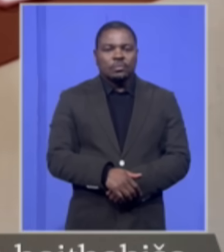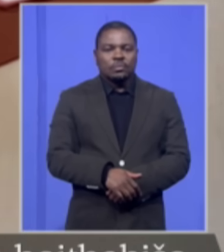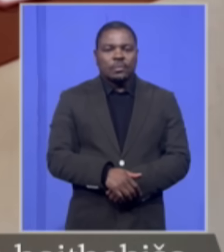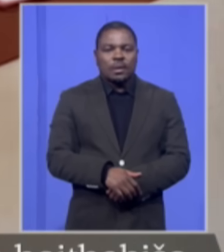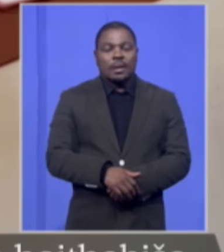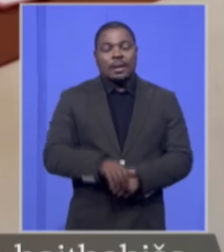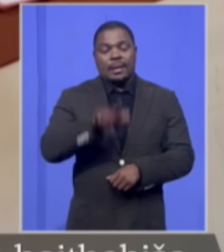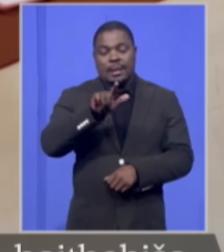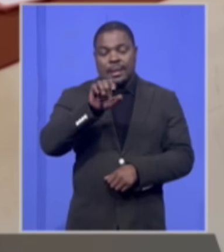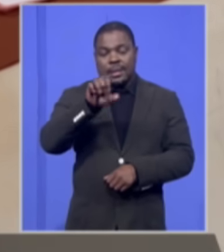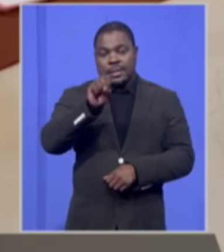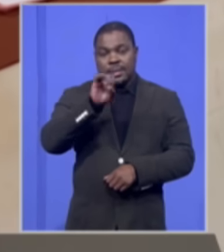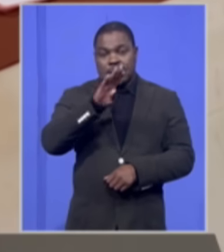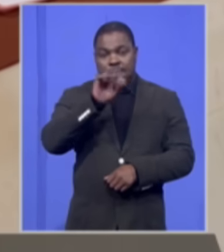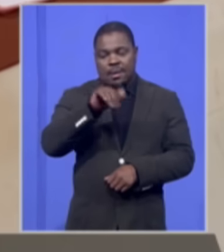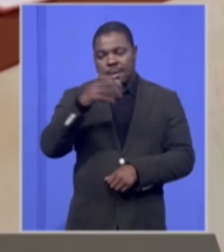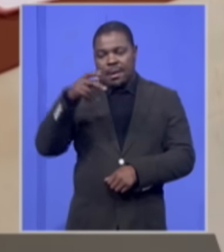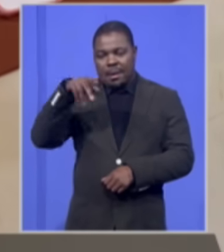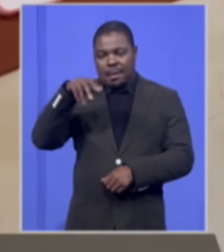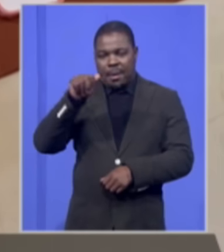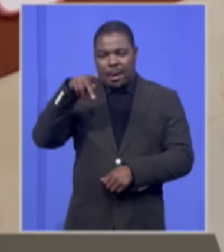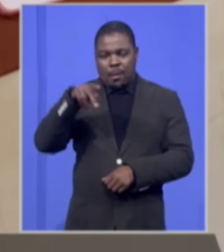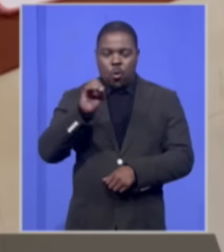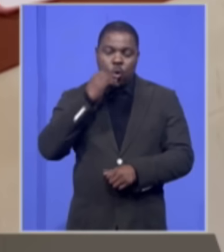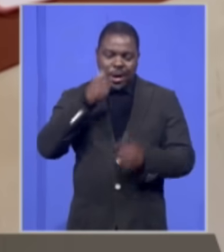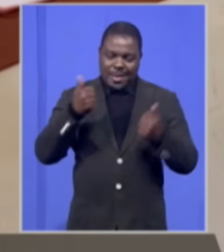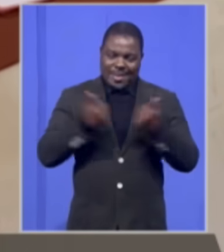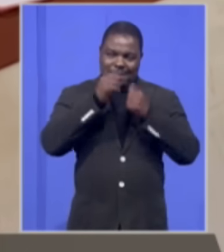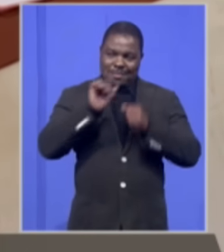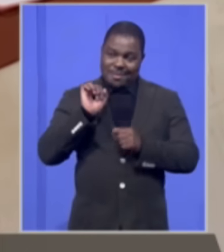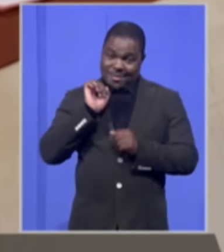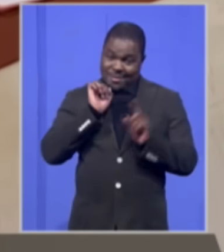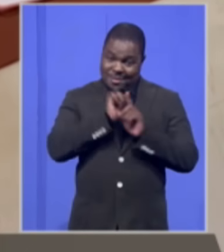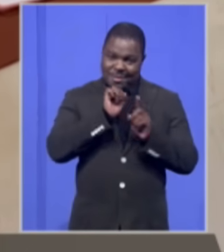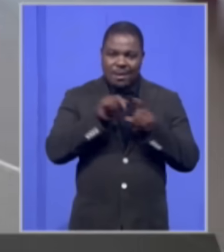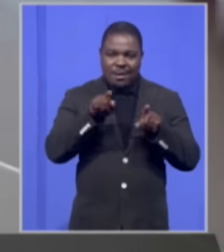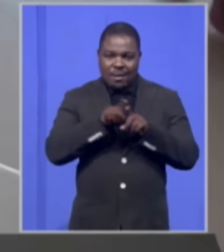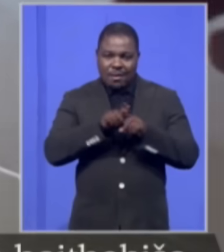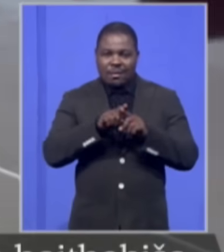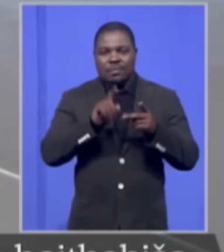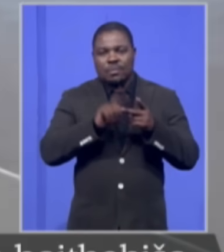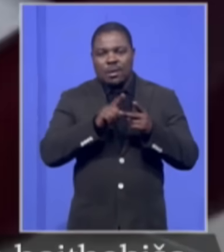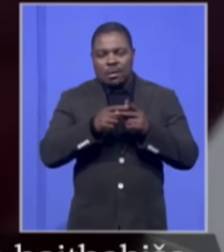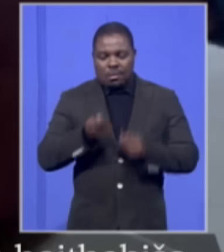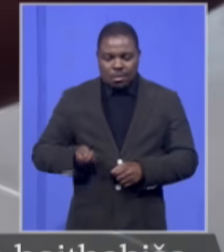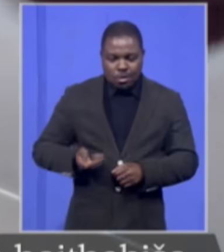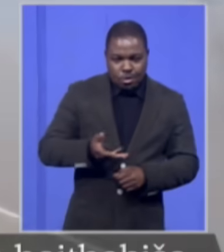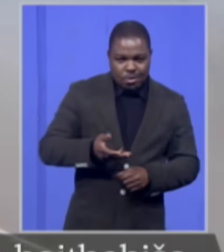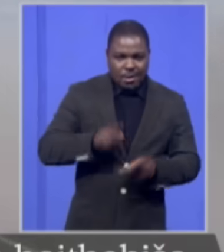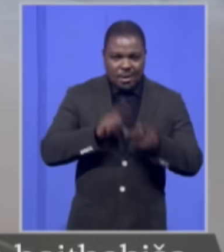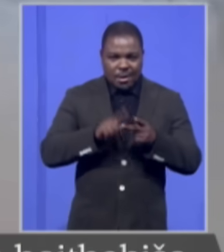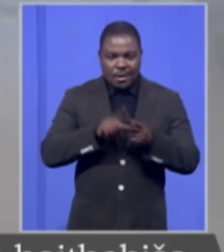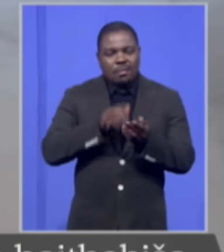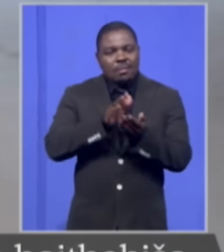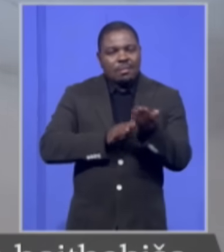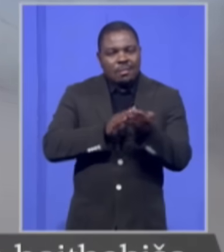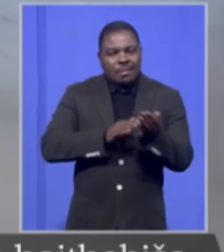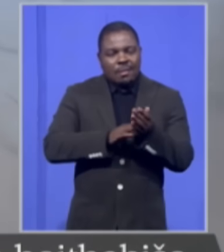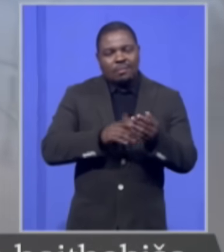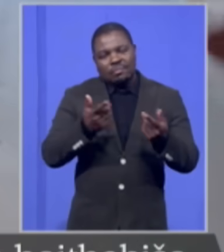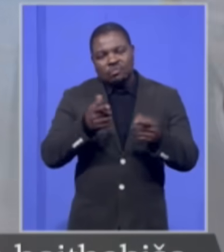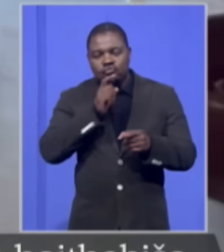Lesiba Papo o re papadi ya gagwe yeo a e hlotšego e na le go hlakanya papadi ya tšopo goba yona ludo le casino fao go šomišwago